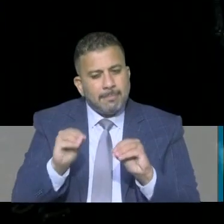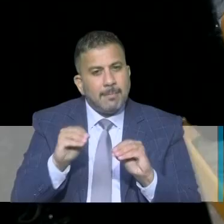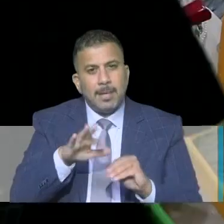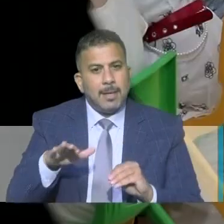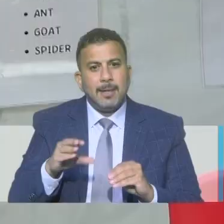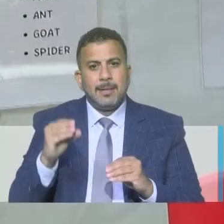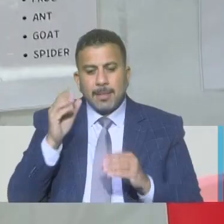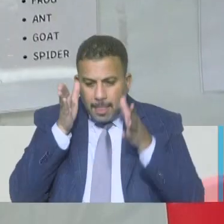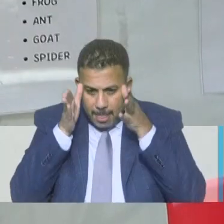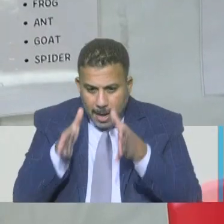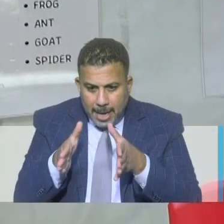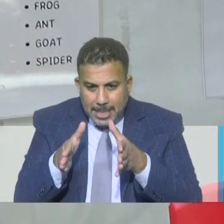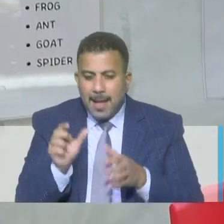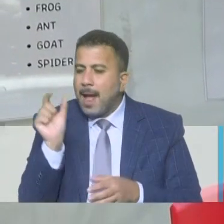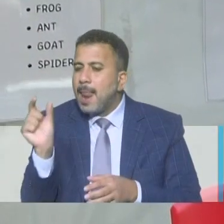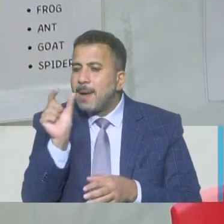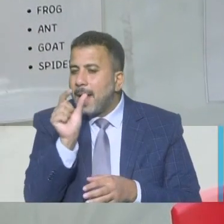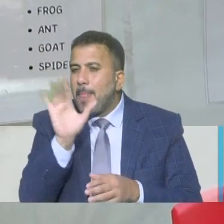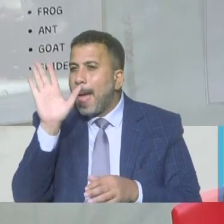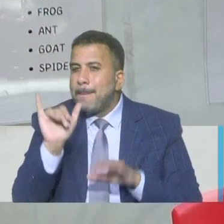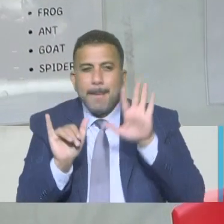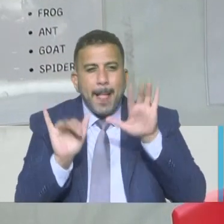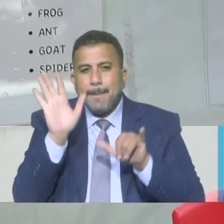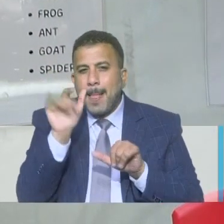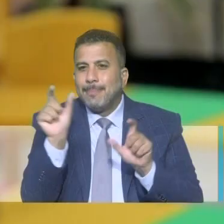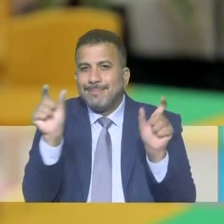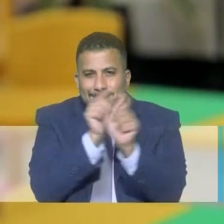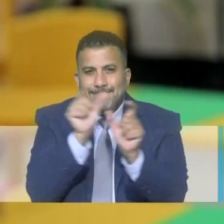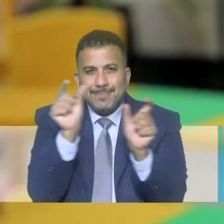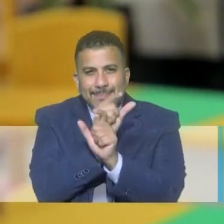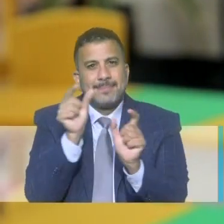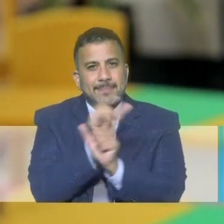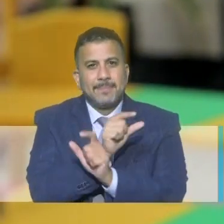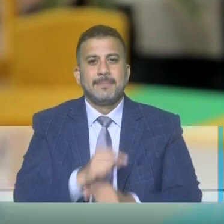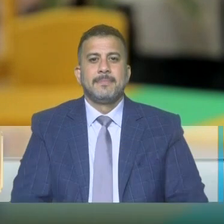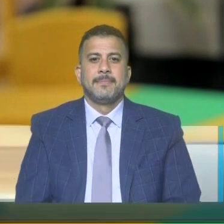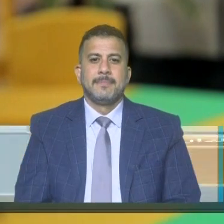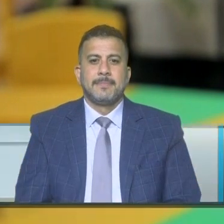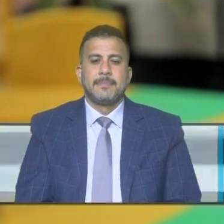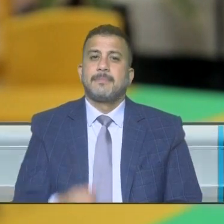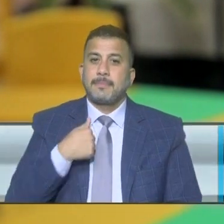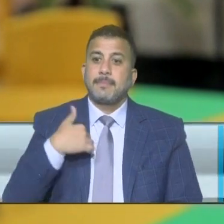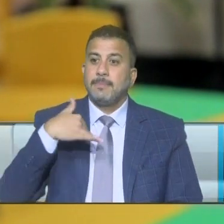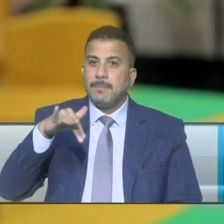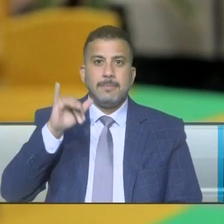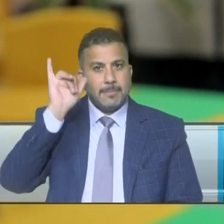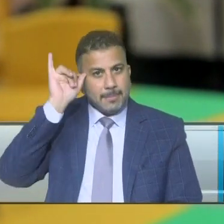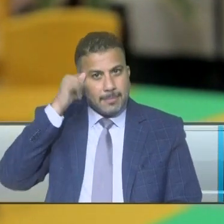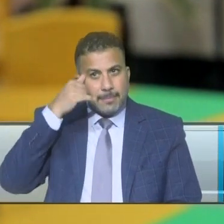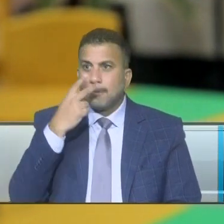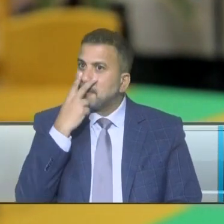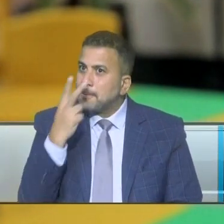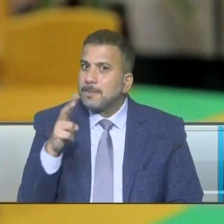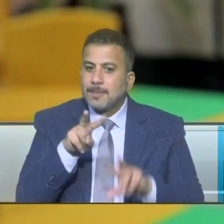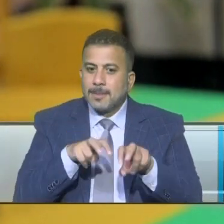مثل التركيز وحل الكلمات المتقاطعة. جيت مع أهلي وشفنا الحيوانات